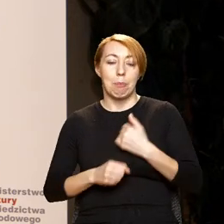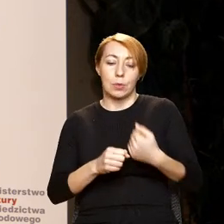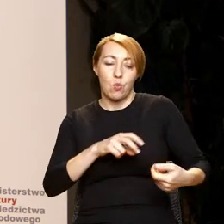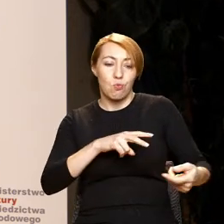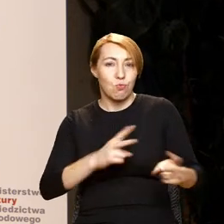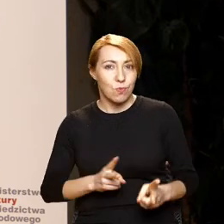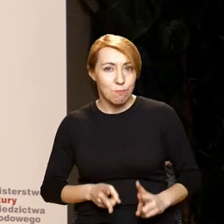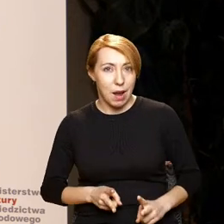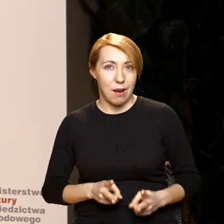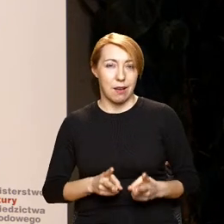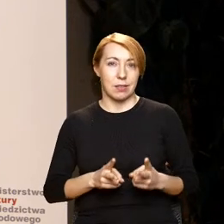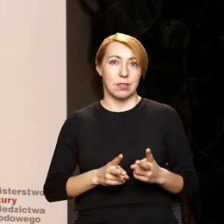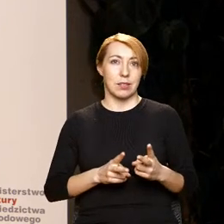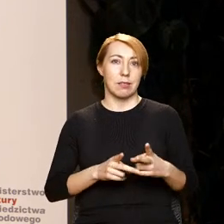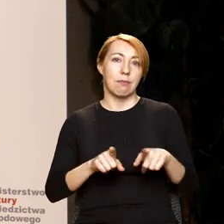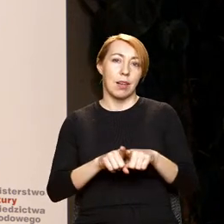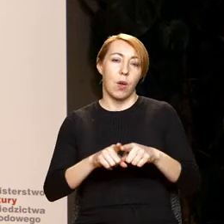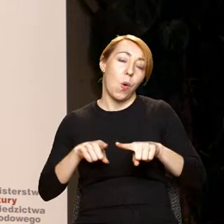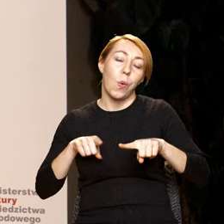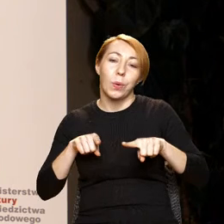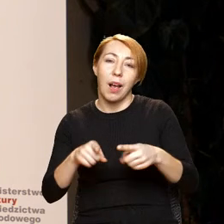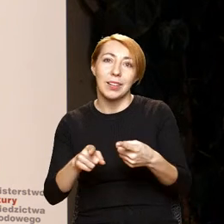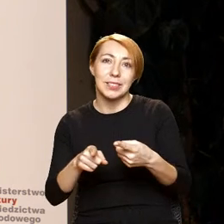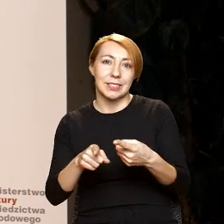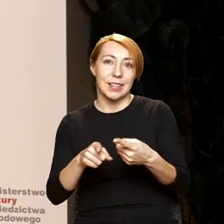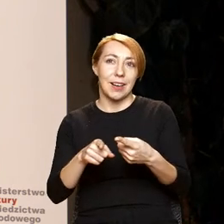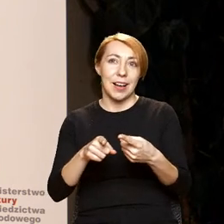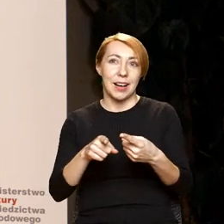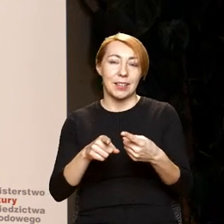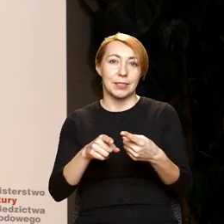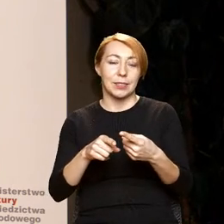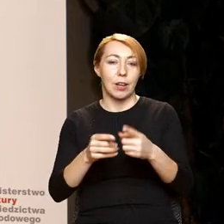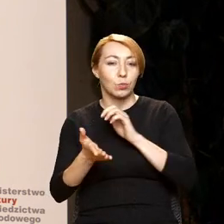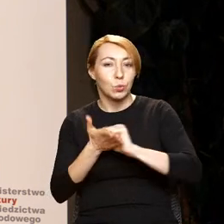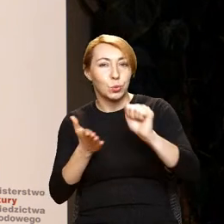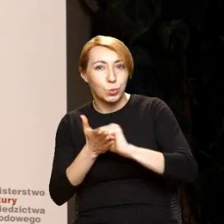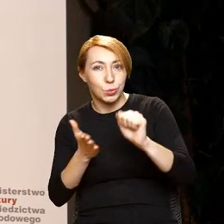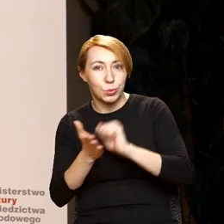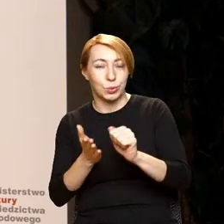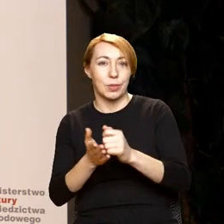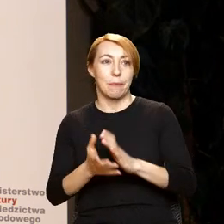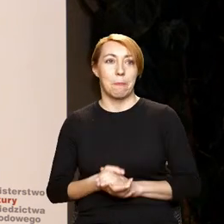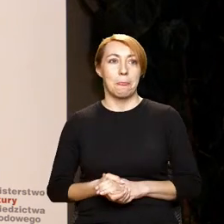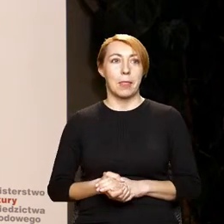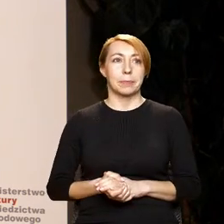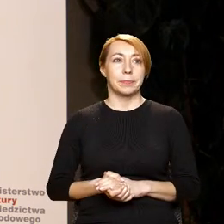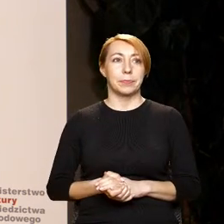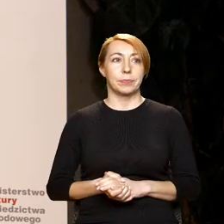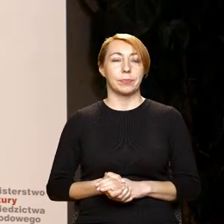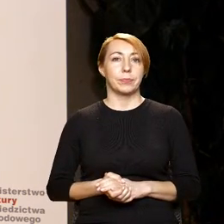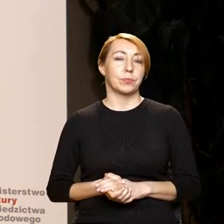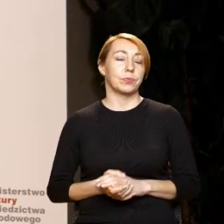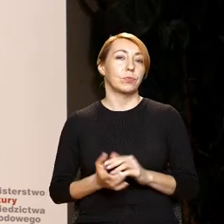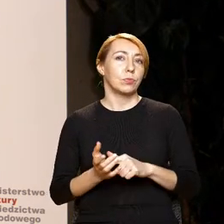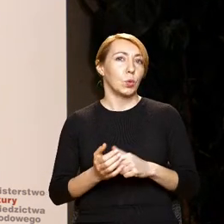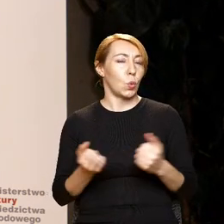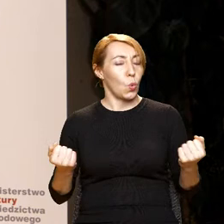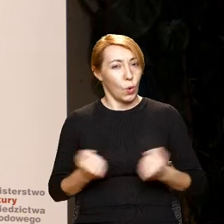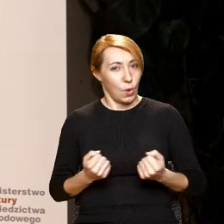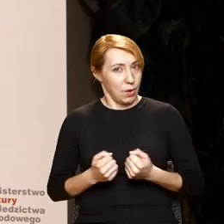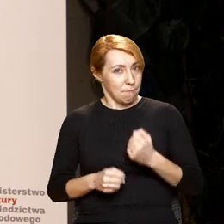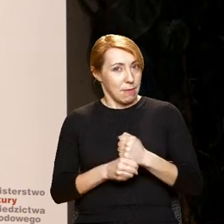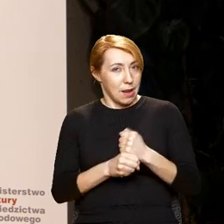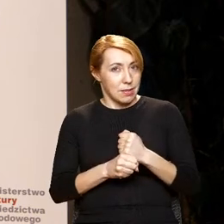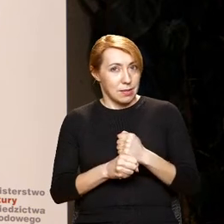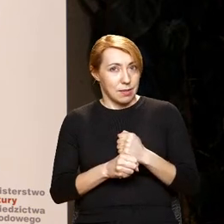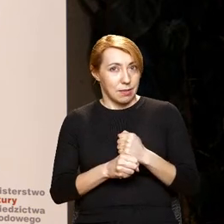tłumaczenie, i organizację druku. Jest to ogromna rzecz